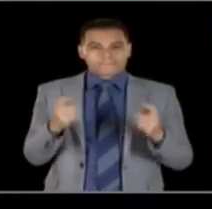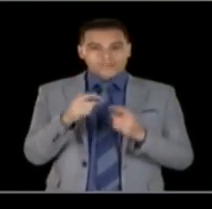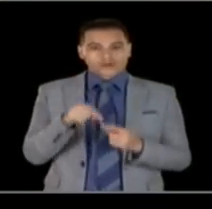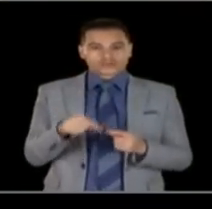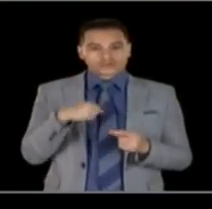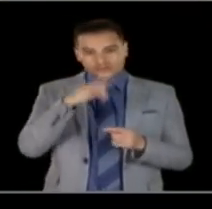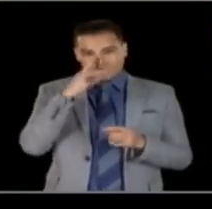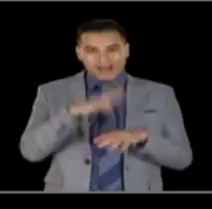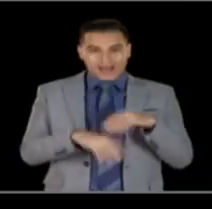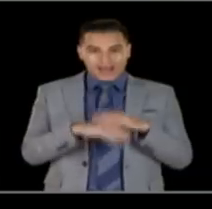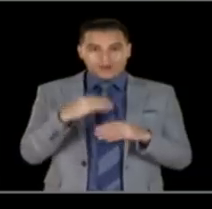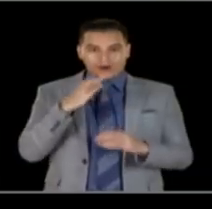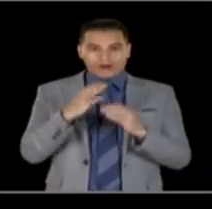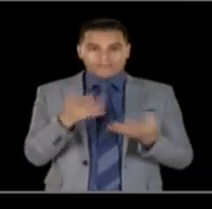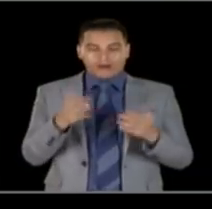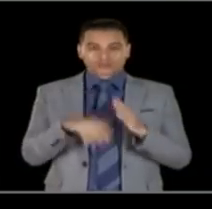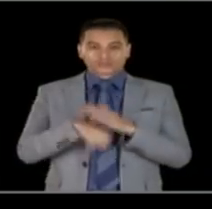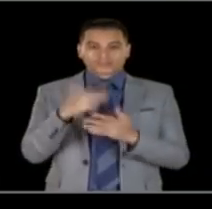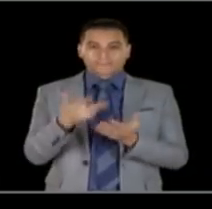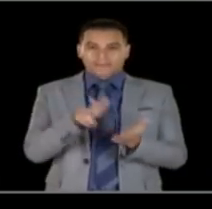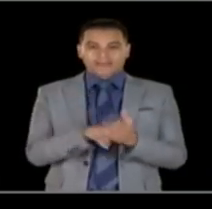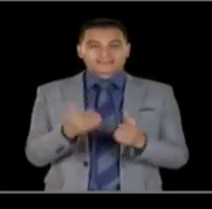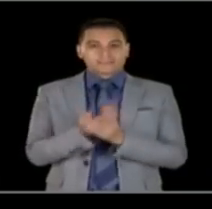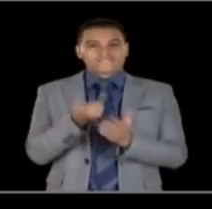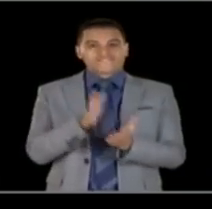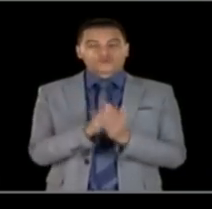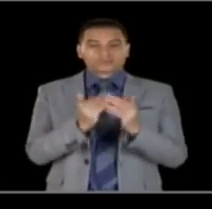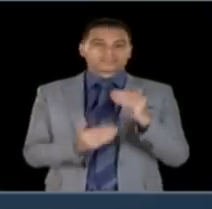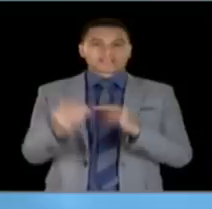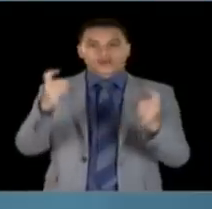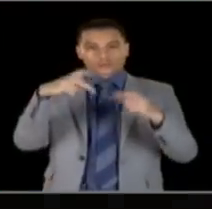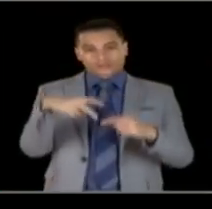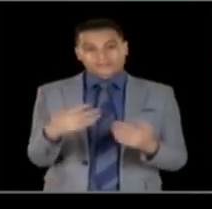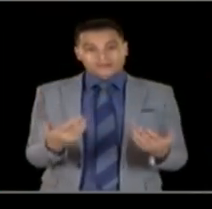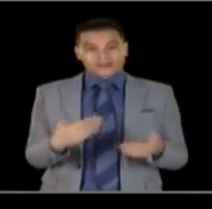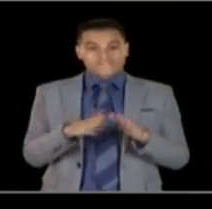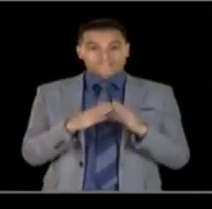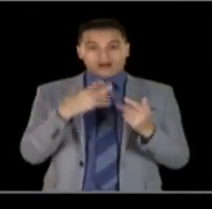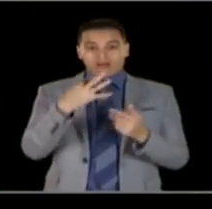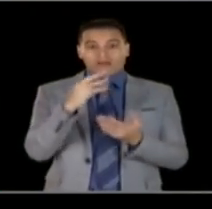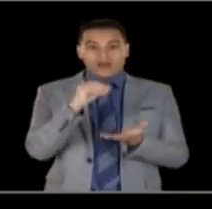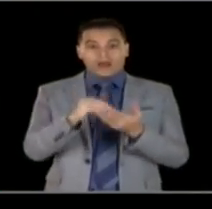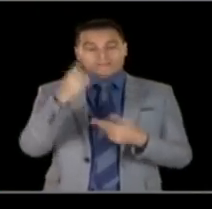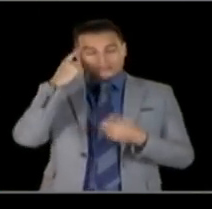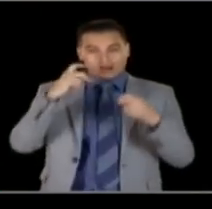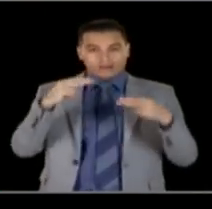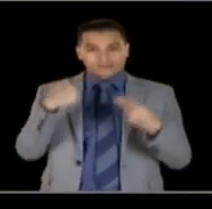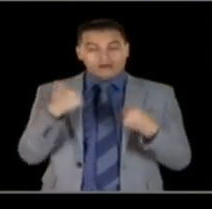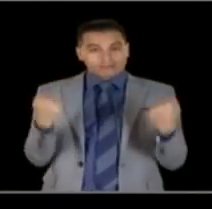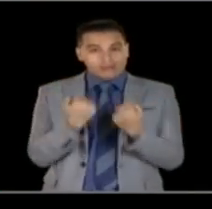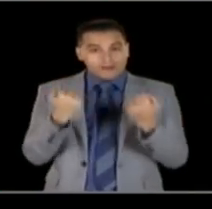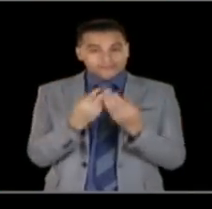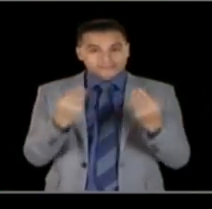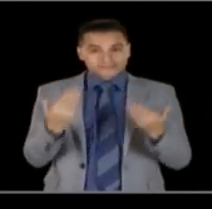صعب، فاحنا هنحاول ان شاء الله نكسب الثلاث نقط عشان يبقى عندنا فرصه نتاهل لدور الثمانيه. فريق تاني تحت الضغط، انا اتدربت كتير وحاولت